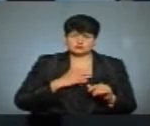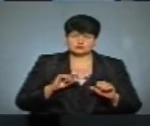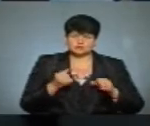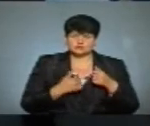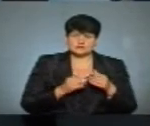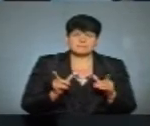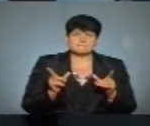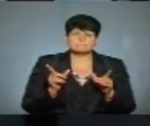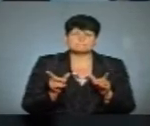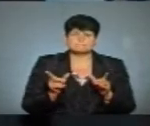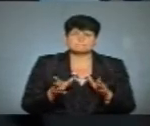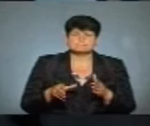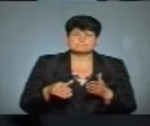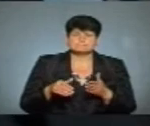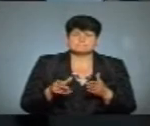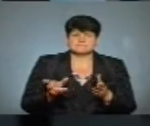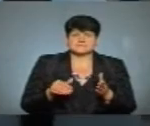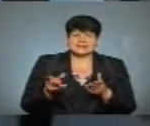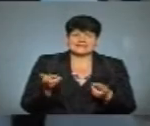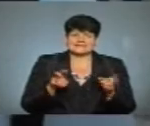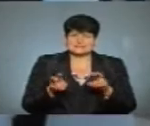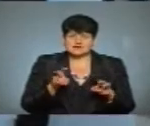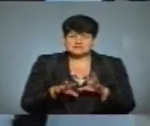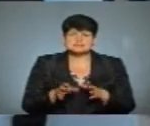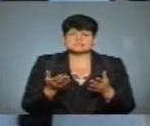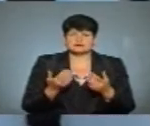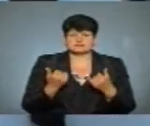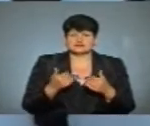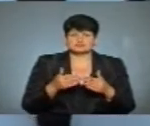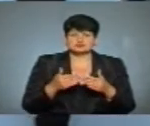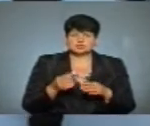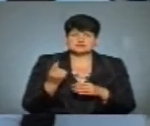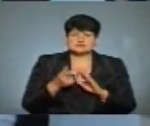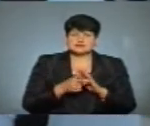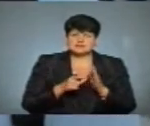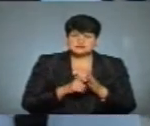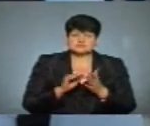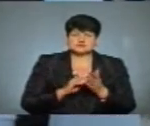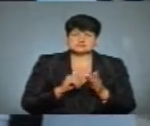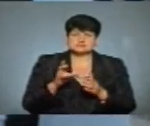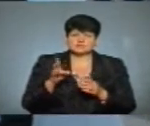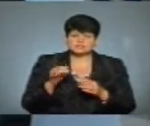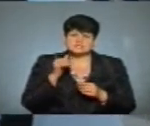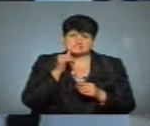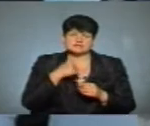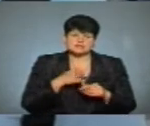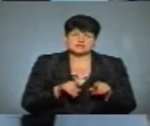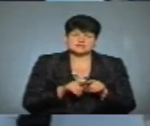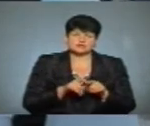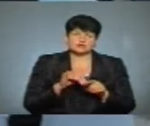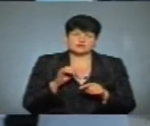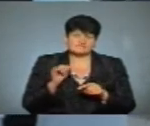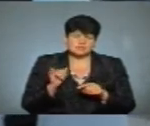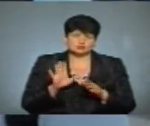би приєднатися, але вони випускники 11 класів і просто зараз складають знов. А також я завтра буду складати ЄВІ.